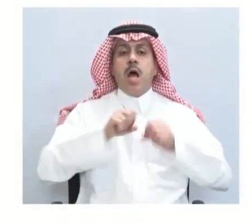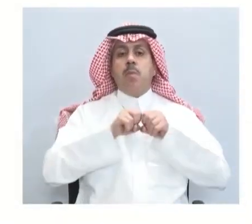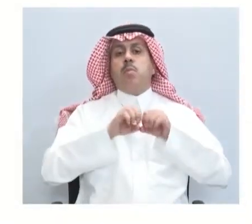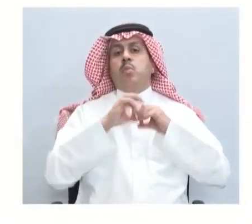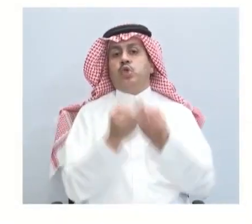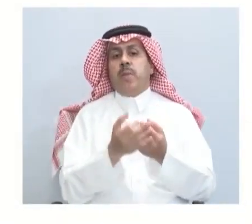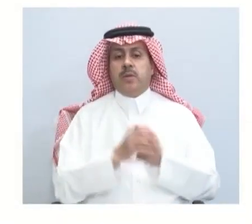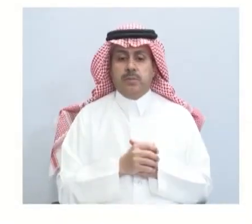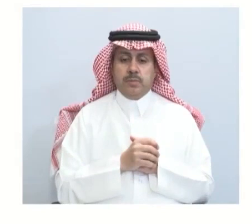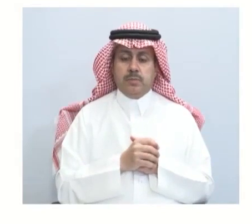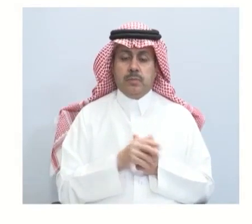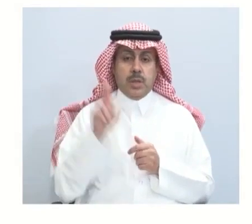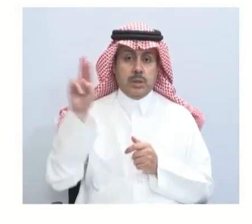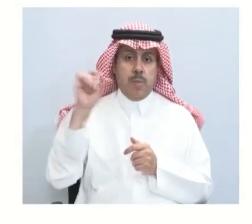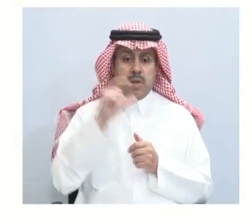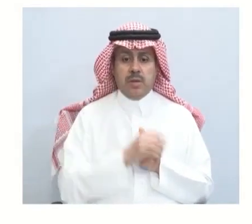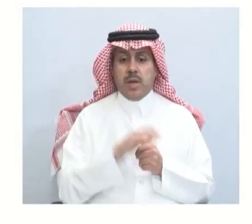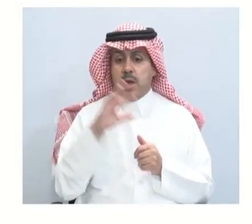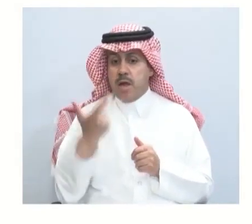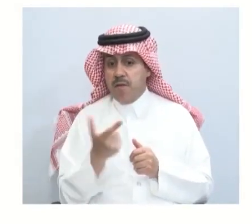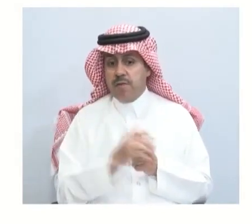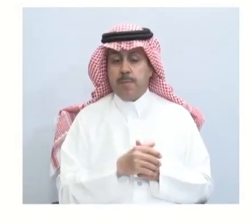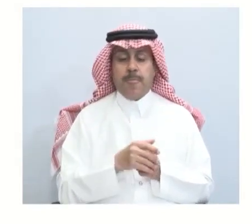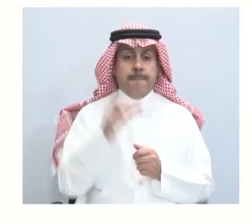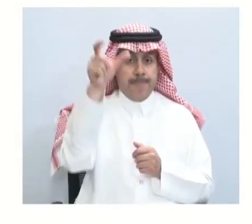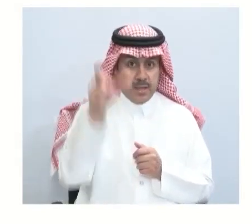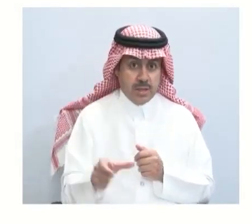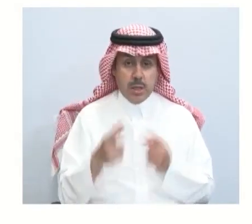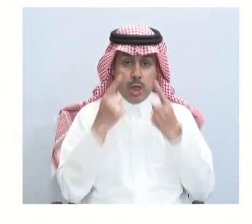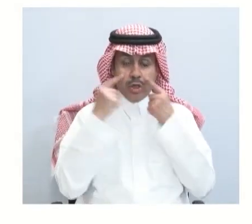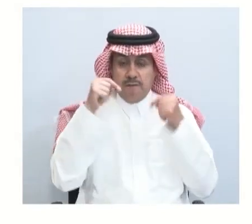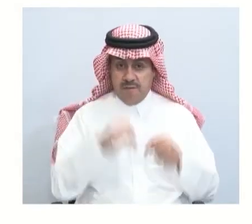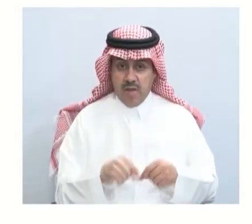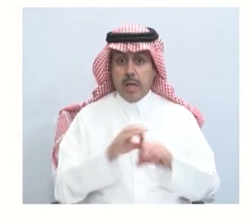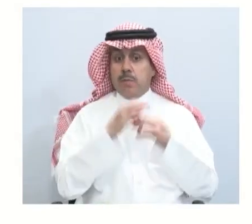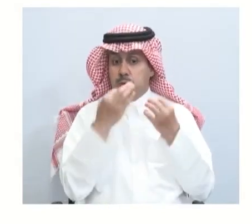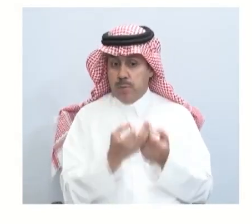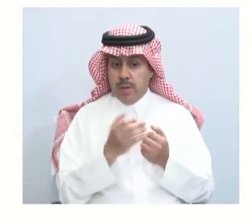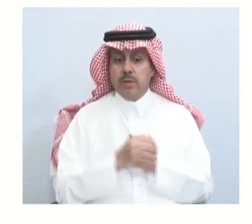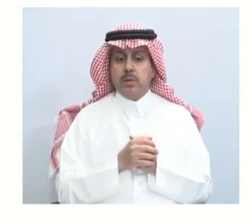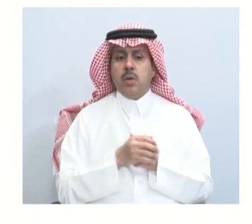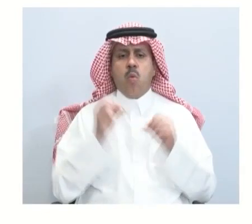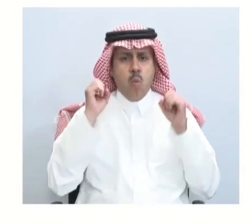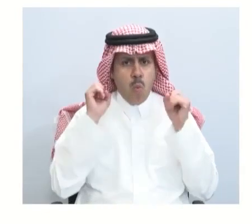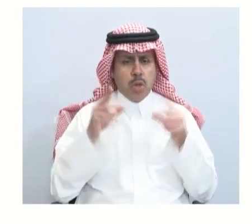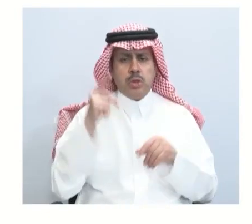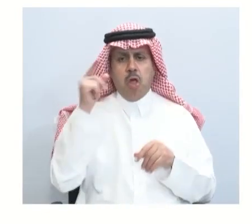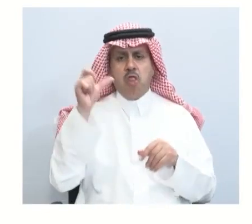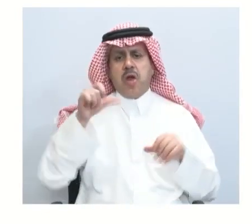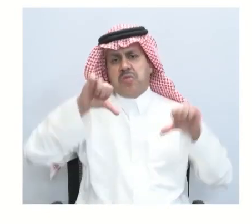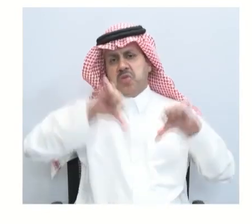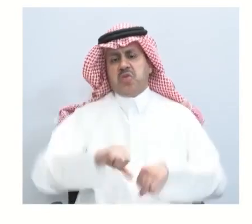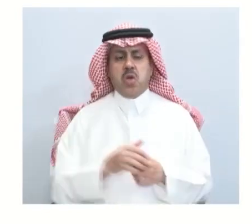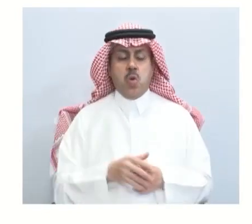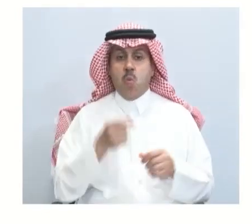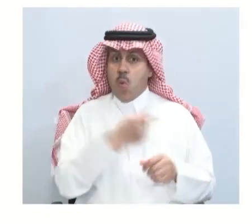المجتمع تمهيد ك كيف كيف للانسان نعيش في ذلك المجتمع الذي يكثر فيه الظن السيء والحسد